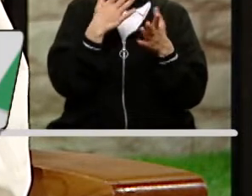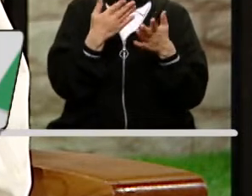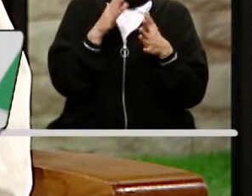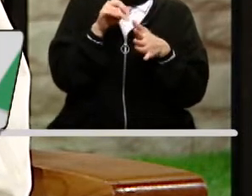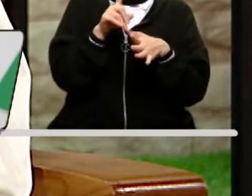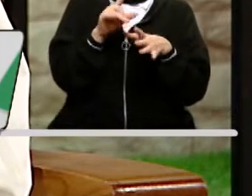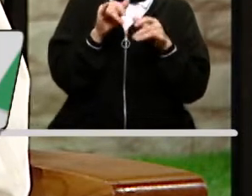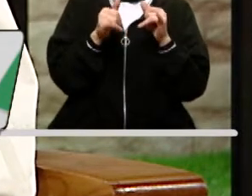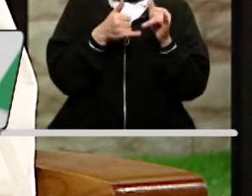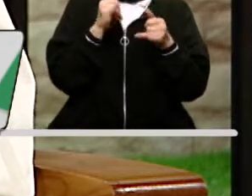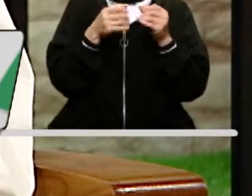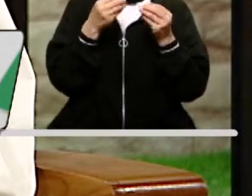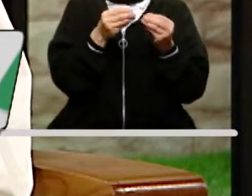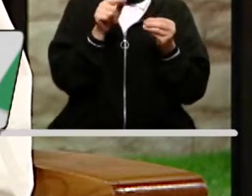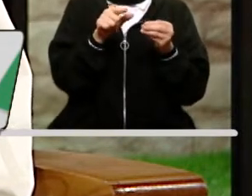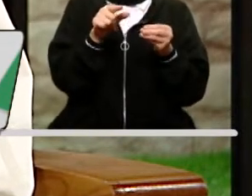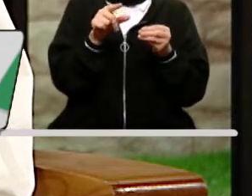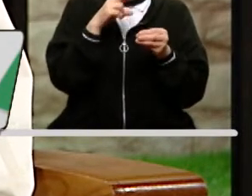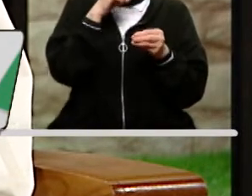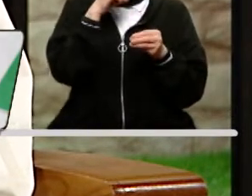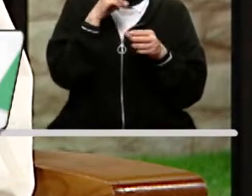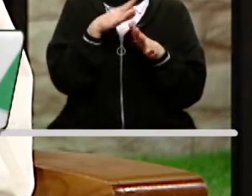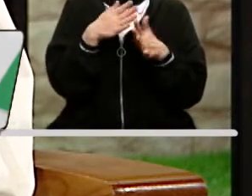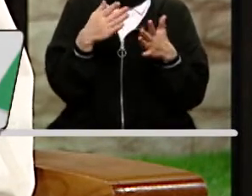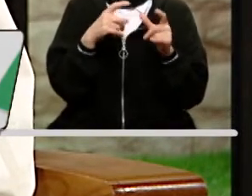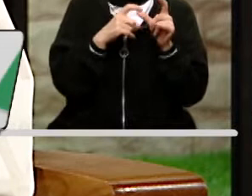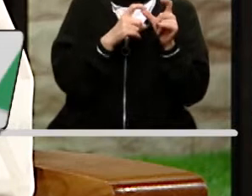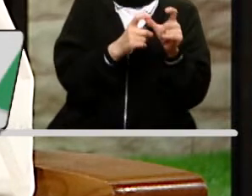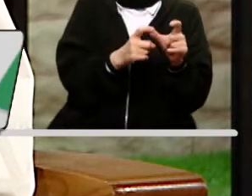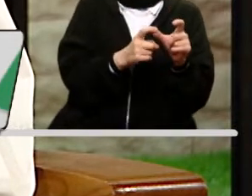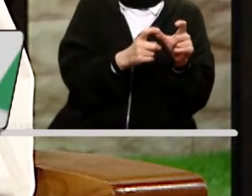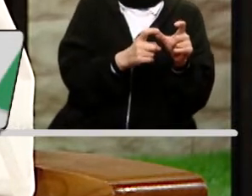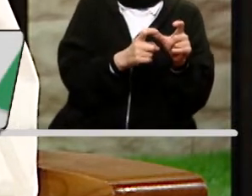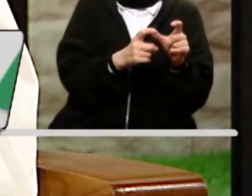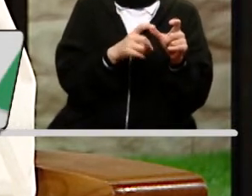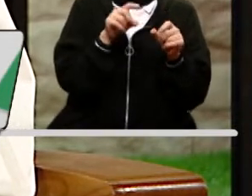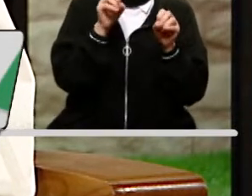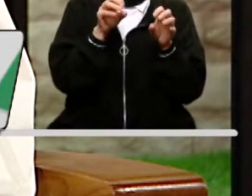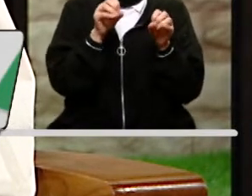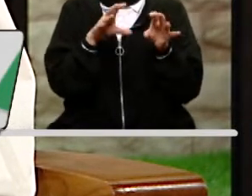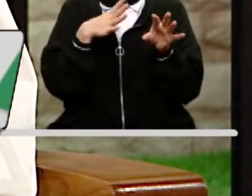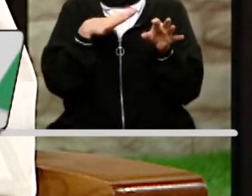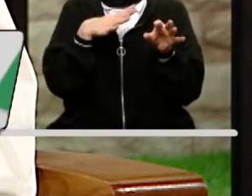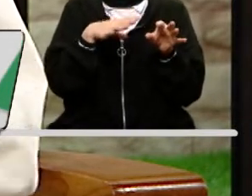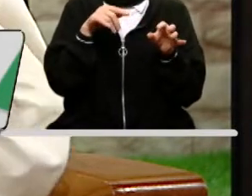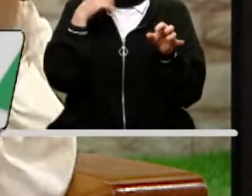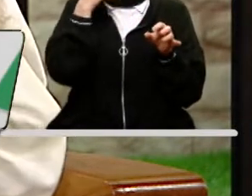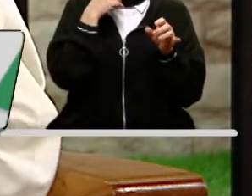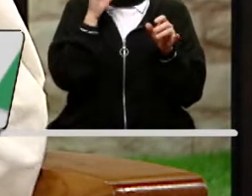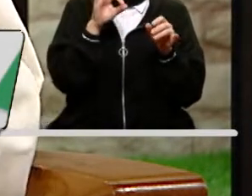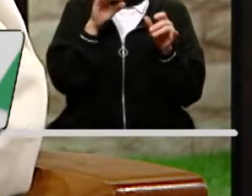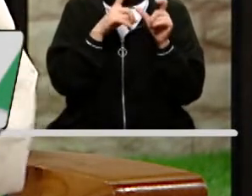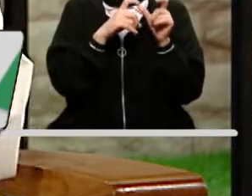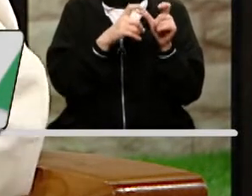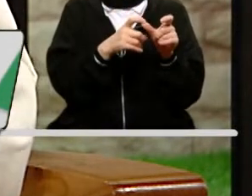şey sorarız. Aa bu ne renk? Yani en basit bir 4 yaş çocuğu bulsak ilk yapacağımız şey bir şey sormak olur. Ya da işte halk arasında